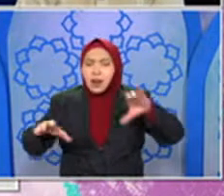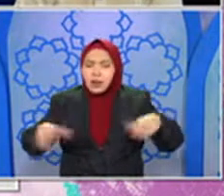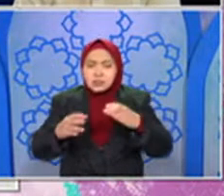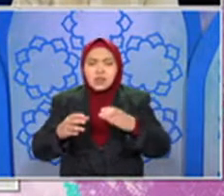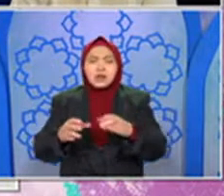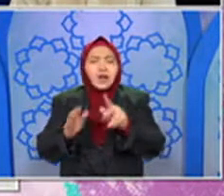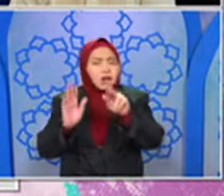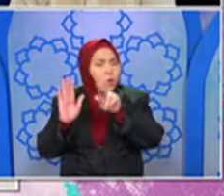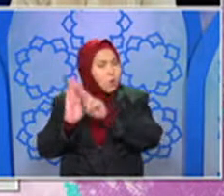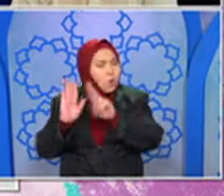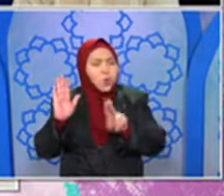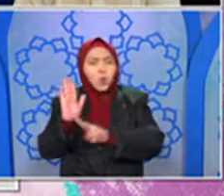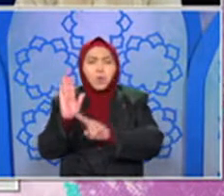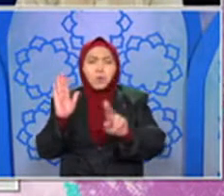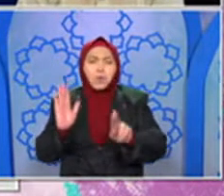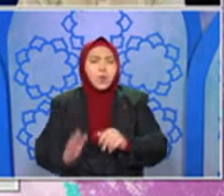kamatsalil